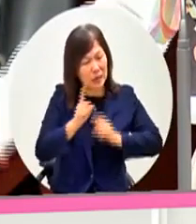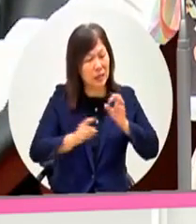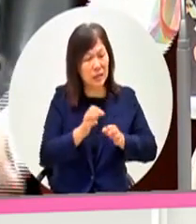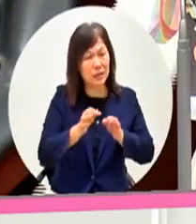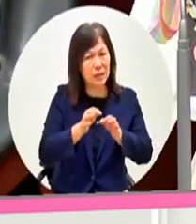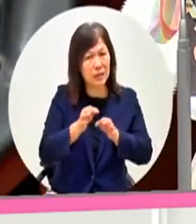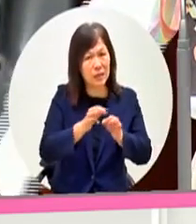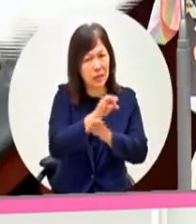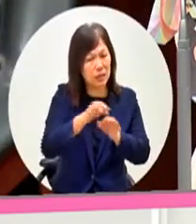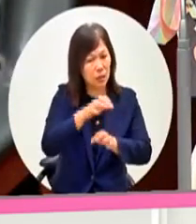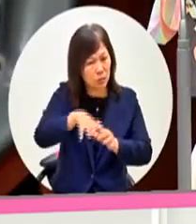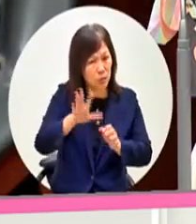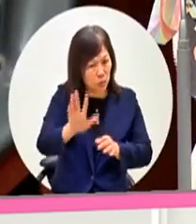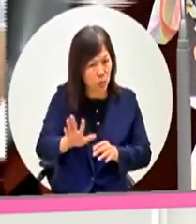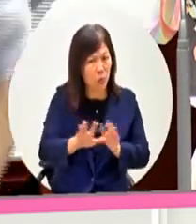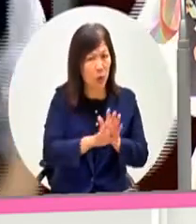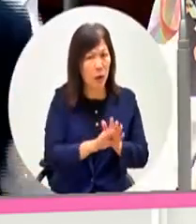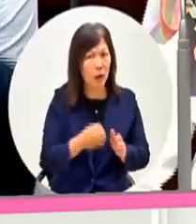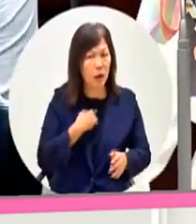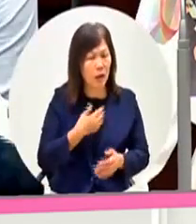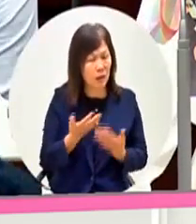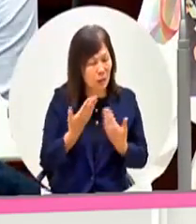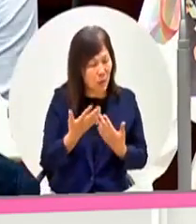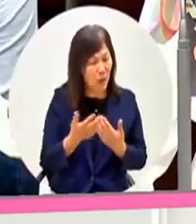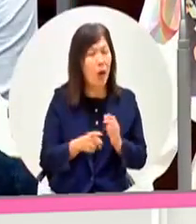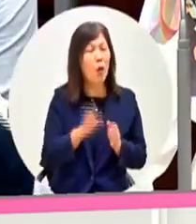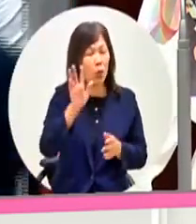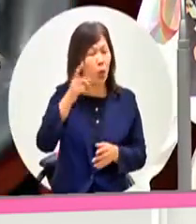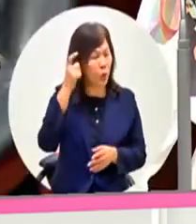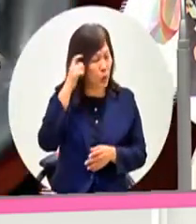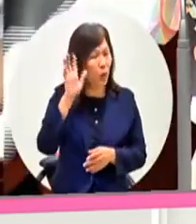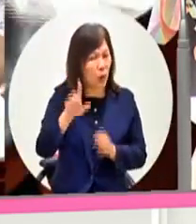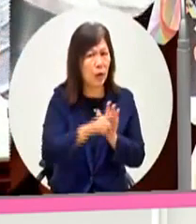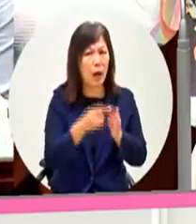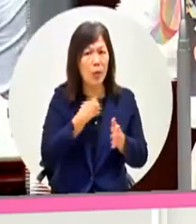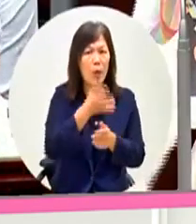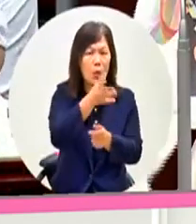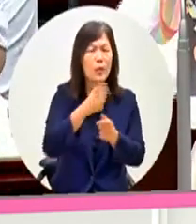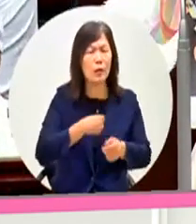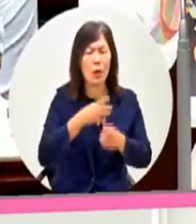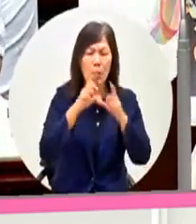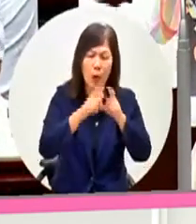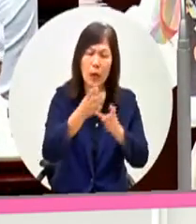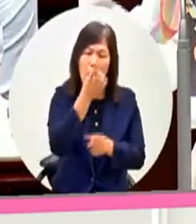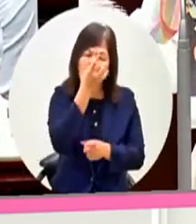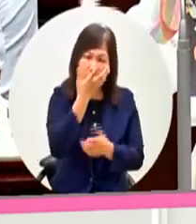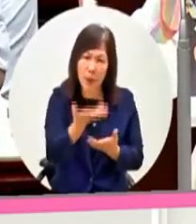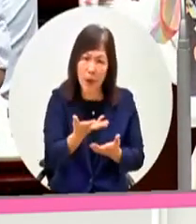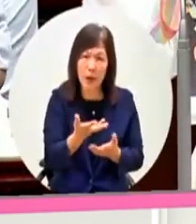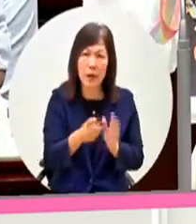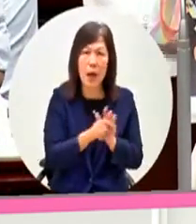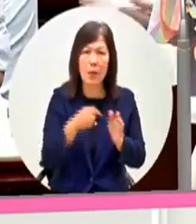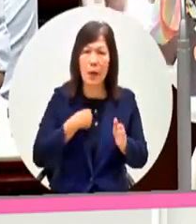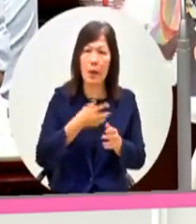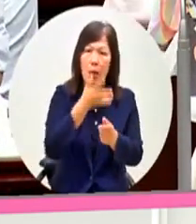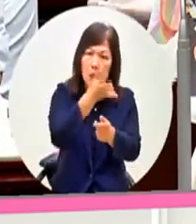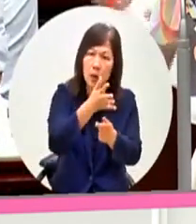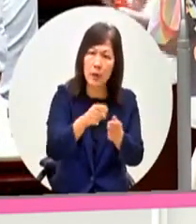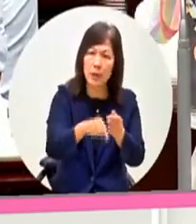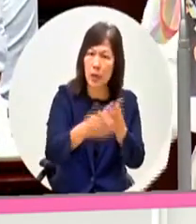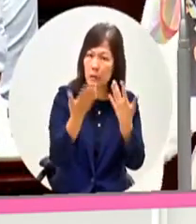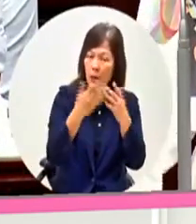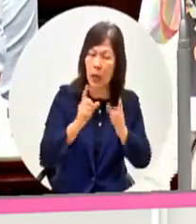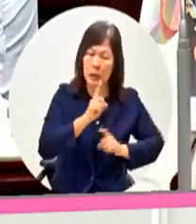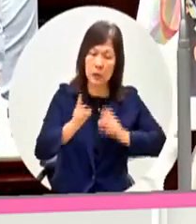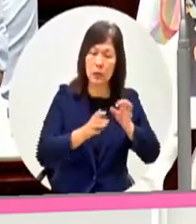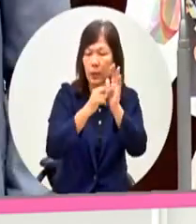是作秀。他问题他也做到了，但是为什么一定要发大财？我们一直都知道这个。韩国瑜在当